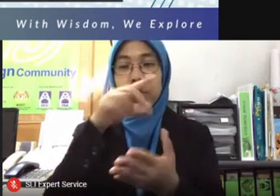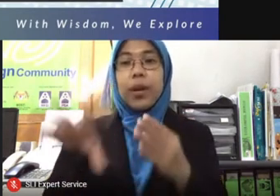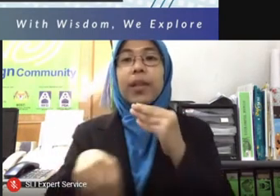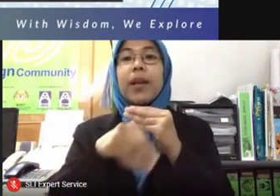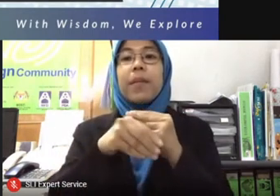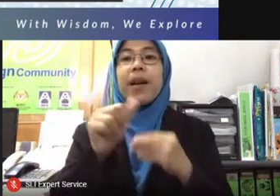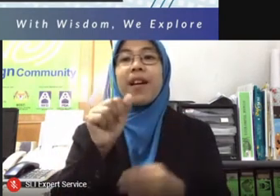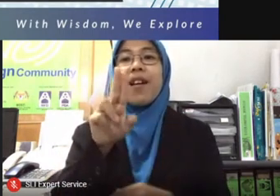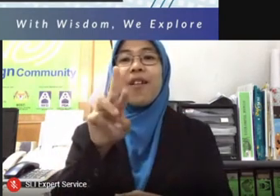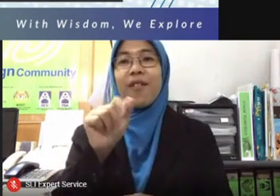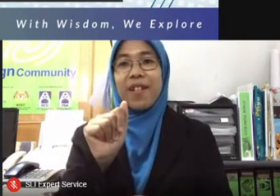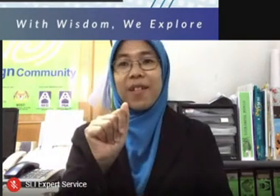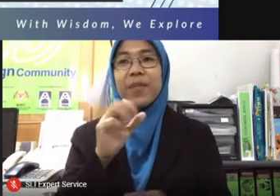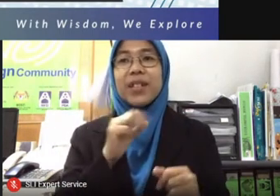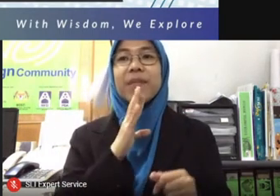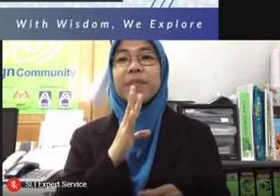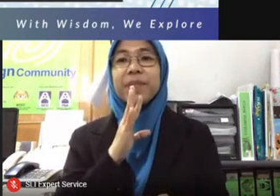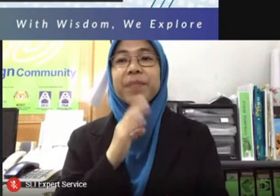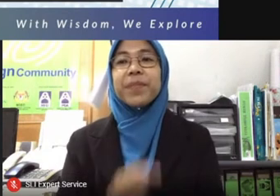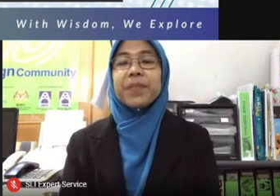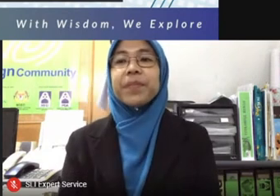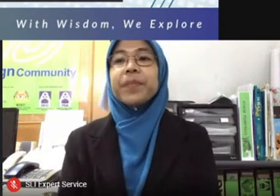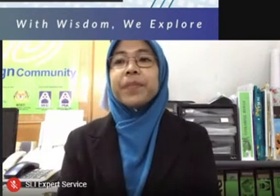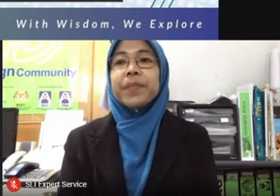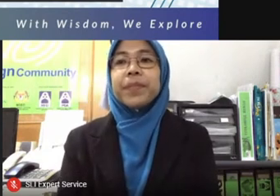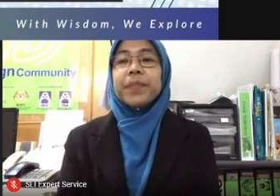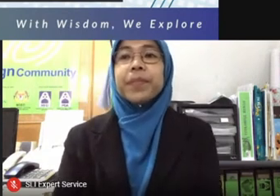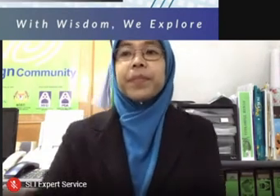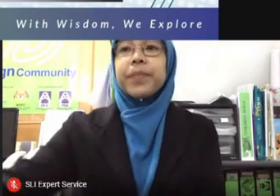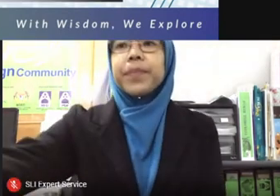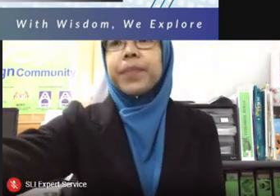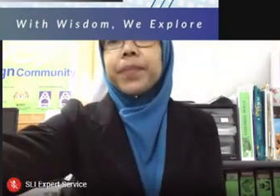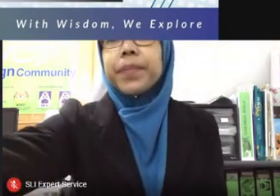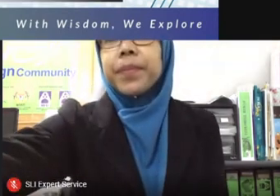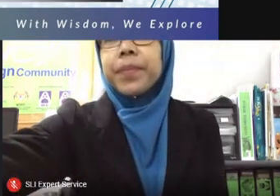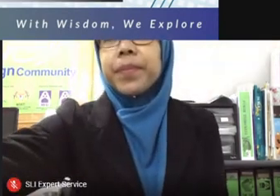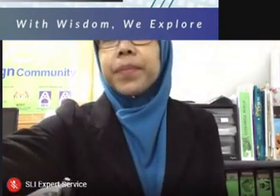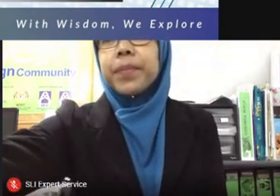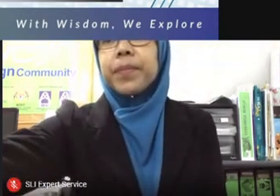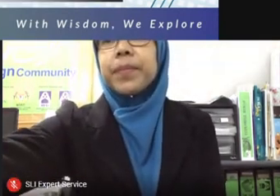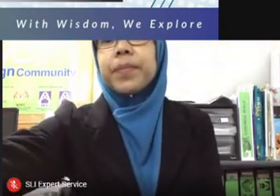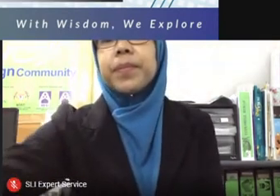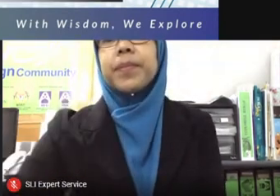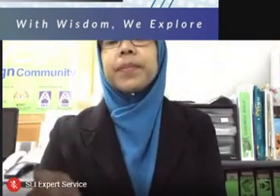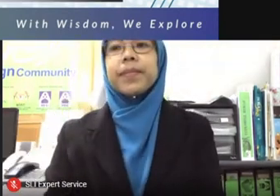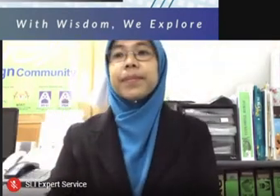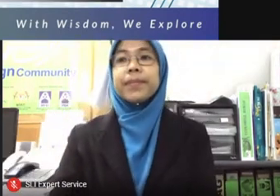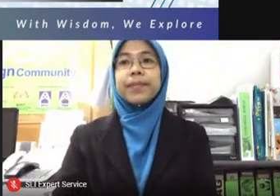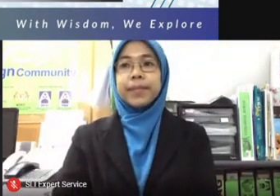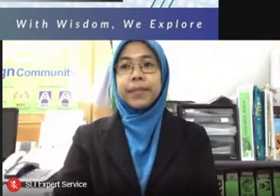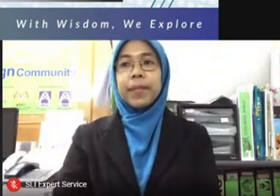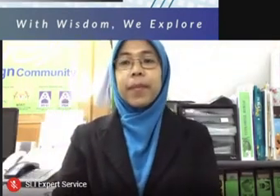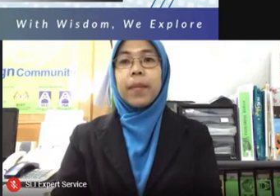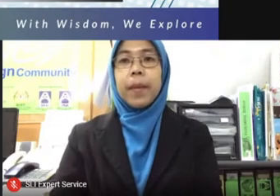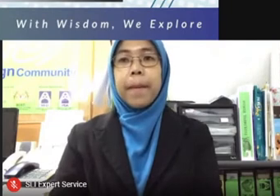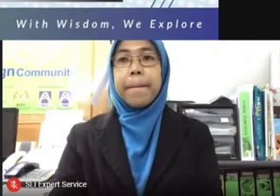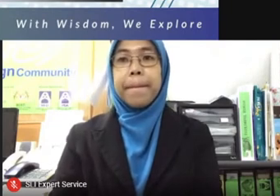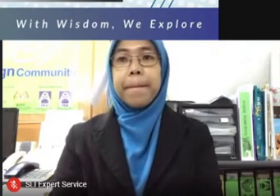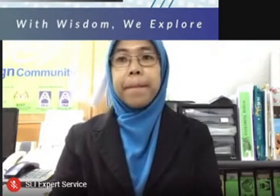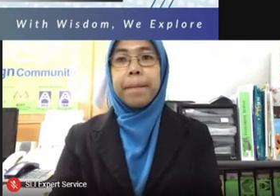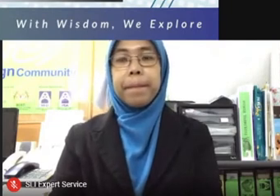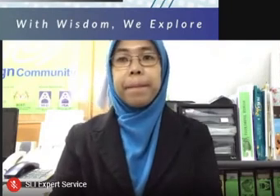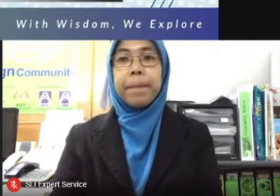semasa bercakap Assalamualaikum warahmatullahi wabarakatuh dan salam sejahtera.